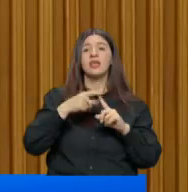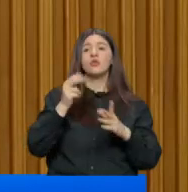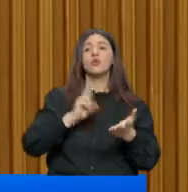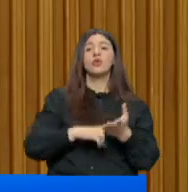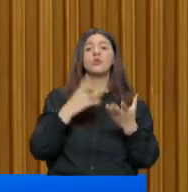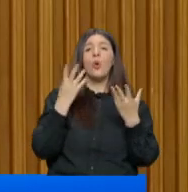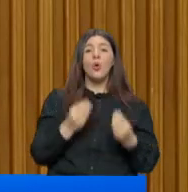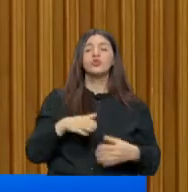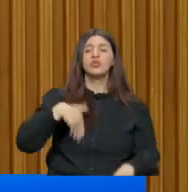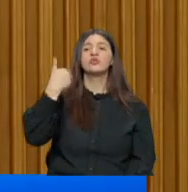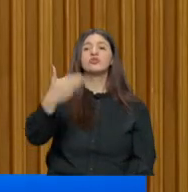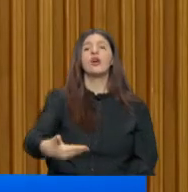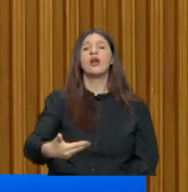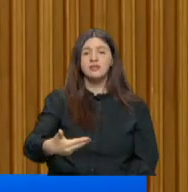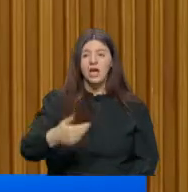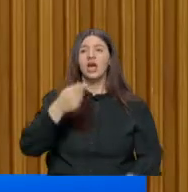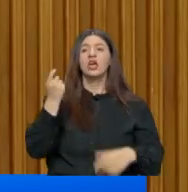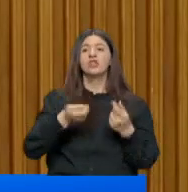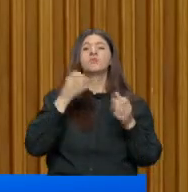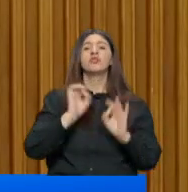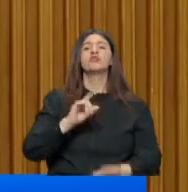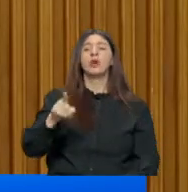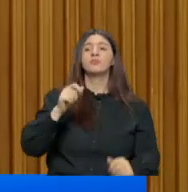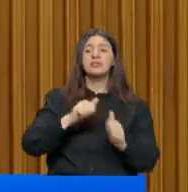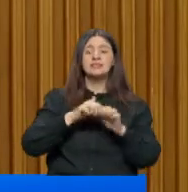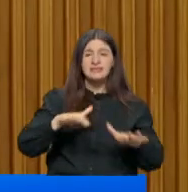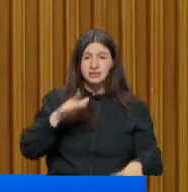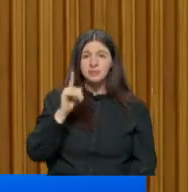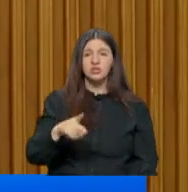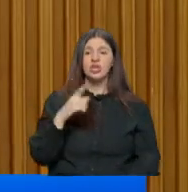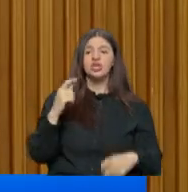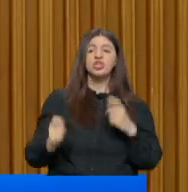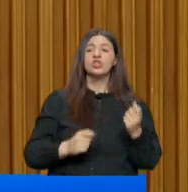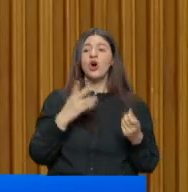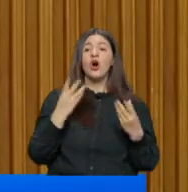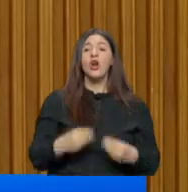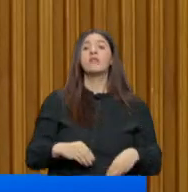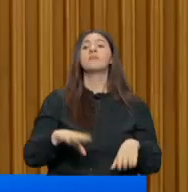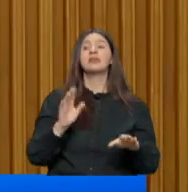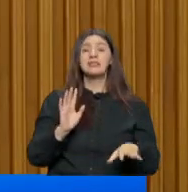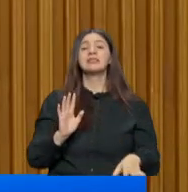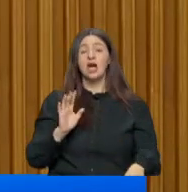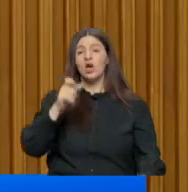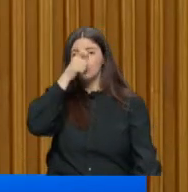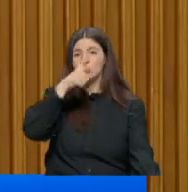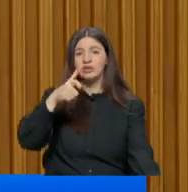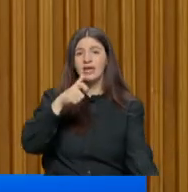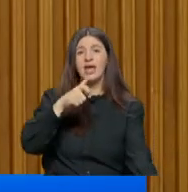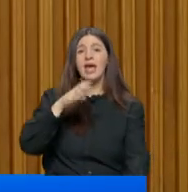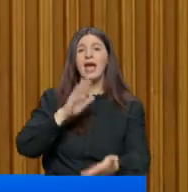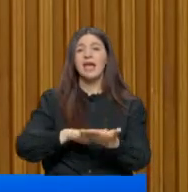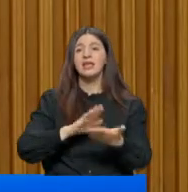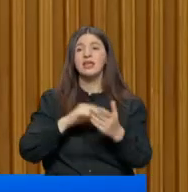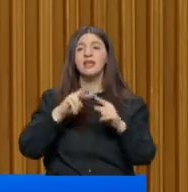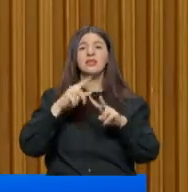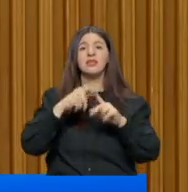üyesi olduktan sonra devreye girecek. Bu mekanizmanın işlememesi durumunda Türkiye elindeki